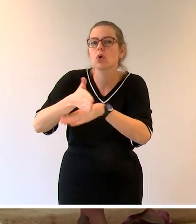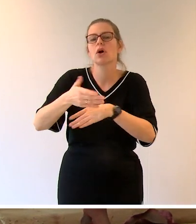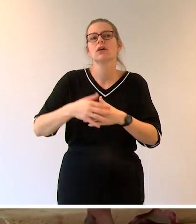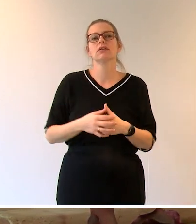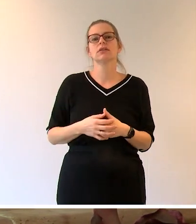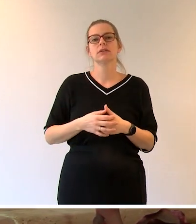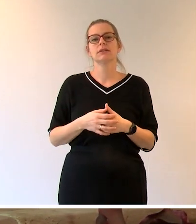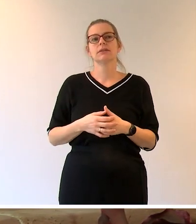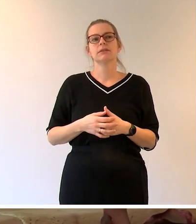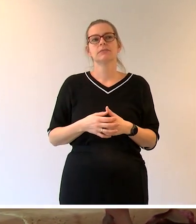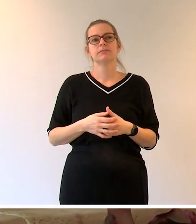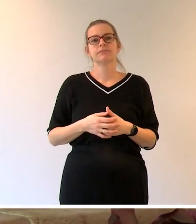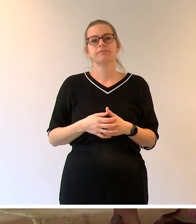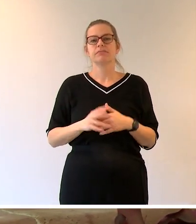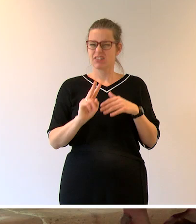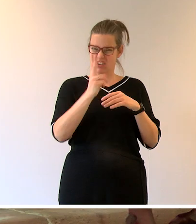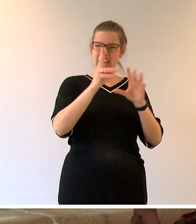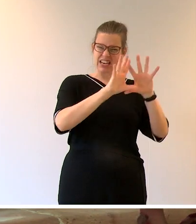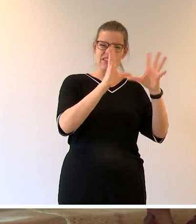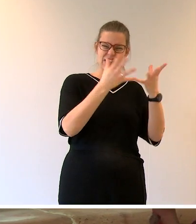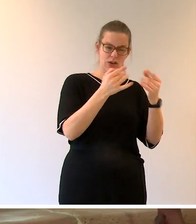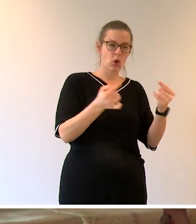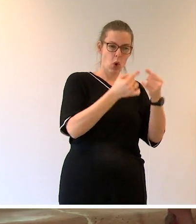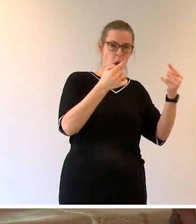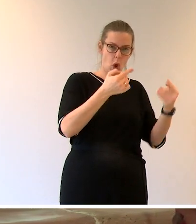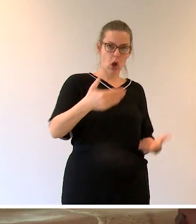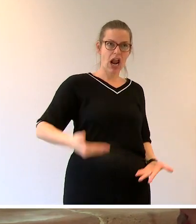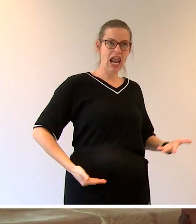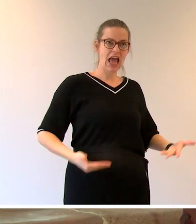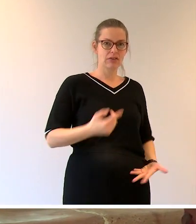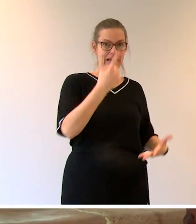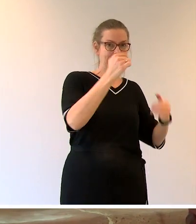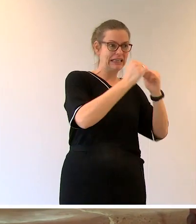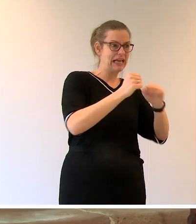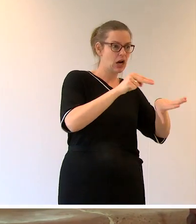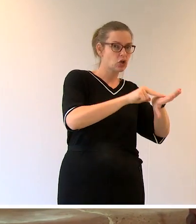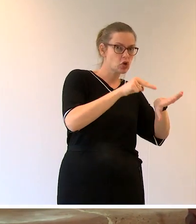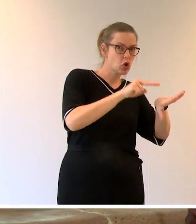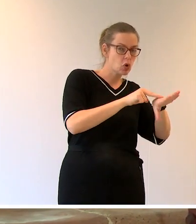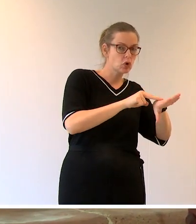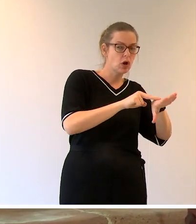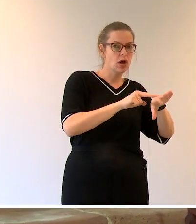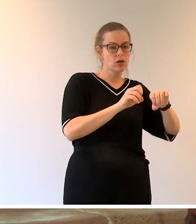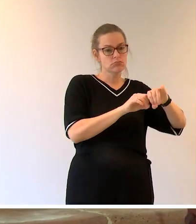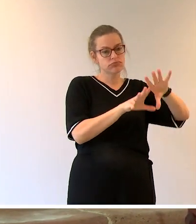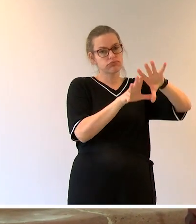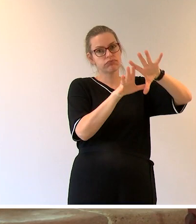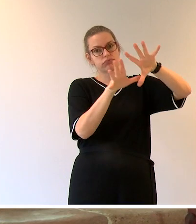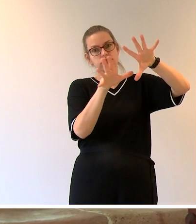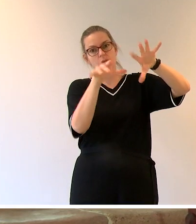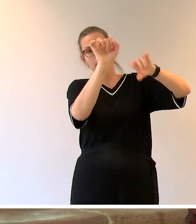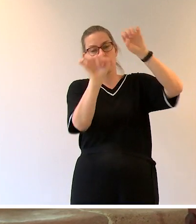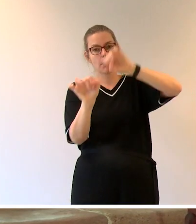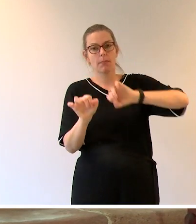De legers voor de Tweede Wereldoorlog hadden er bijna een heel jaar voor nodig. God heeft er